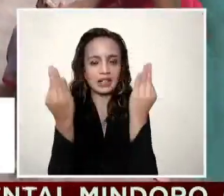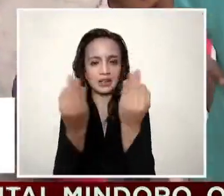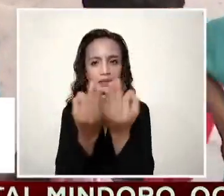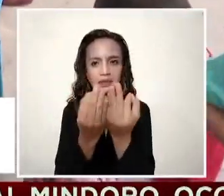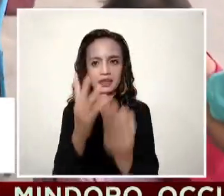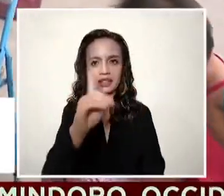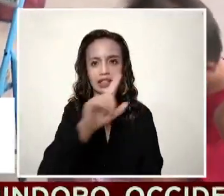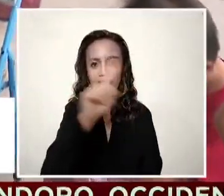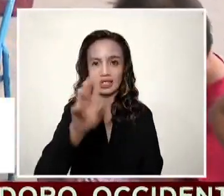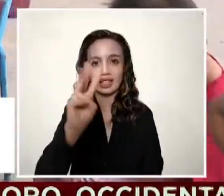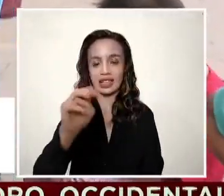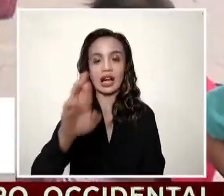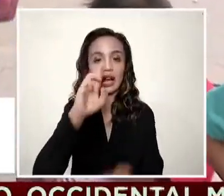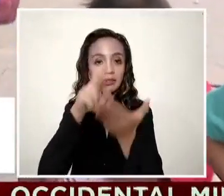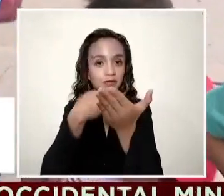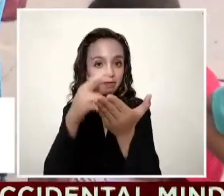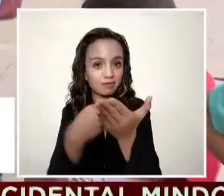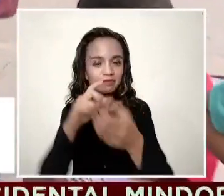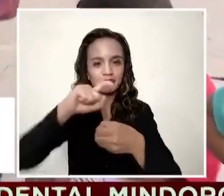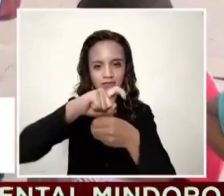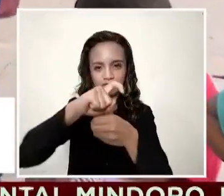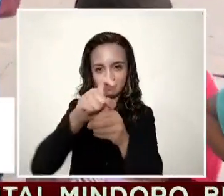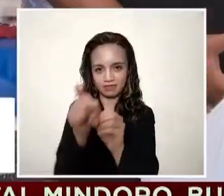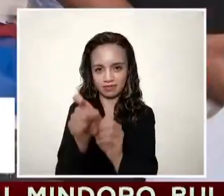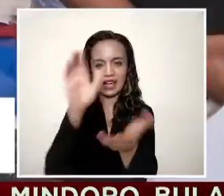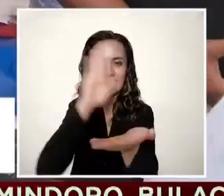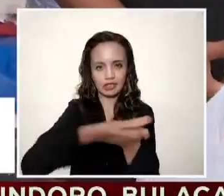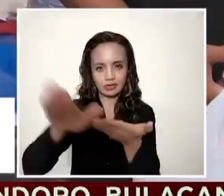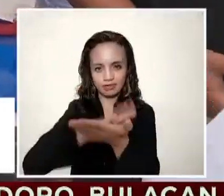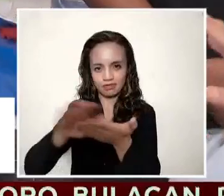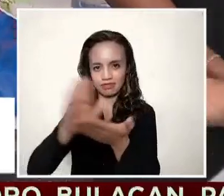mga bigas, delata at hygiene supplies.